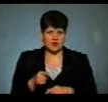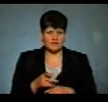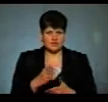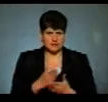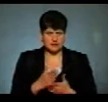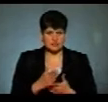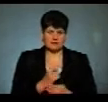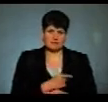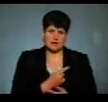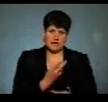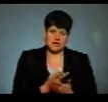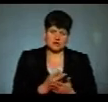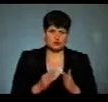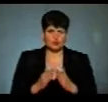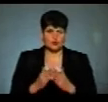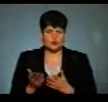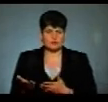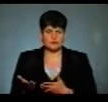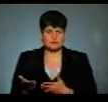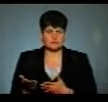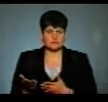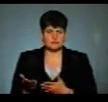на стаціонарі, чи він вдома на домашньому лікуванні?